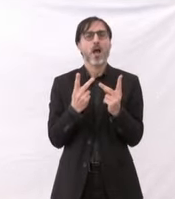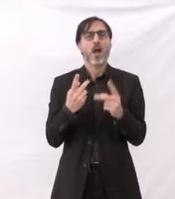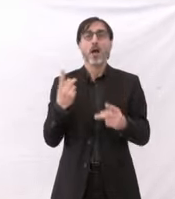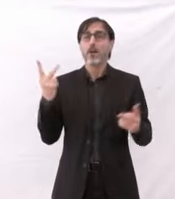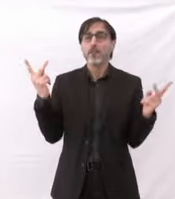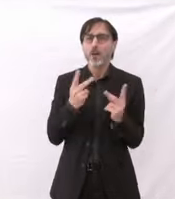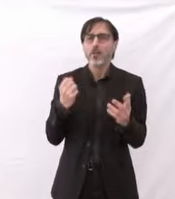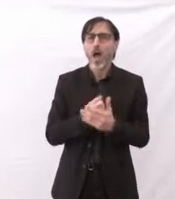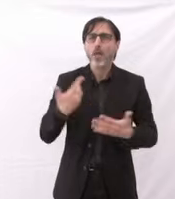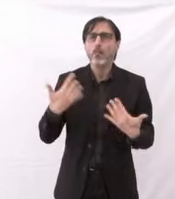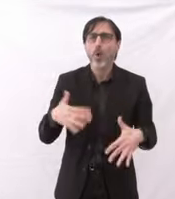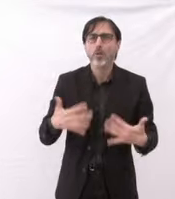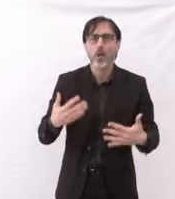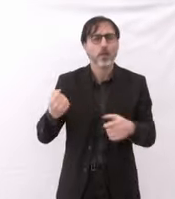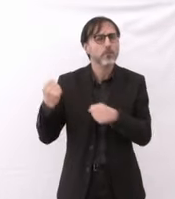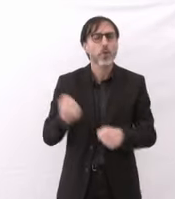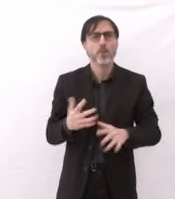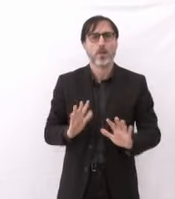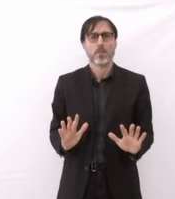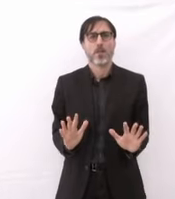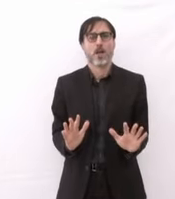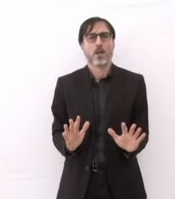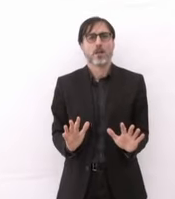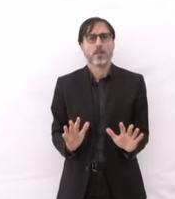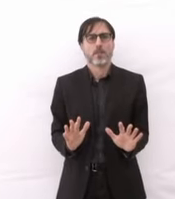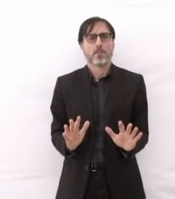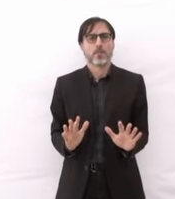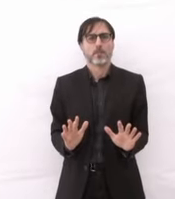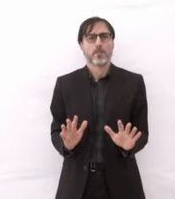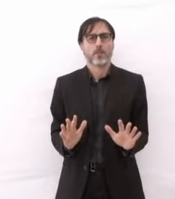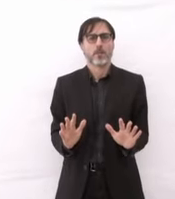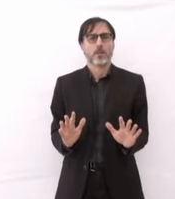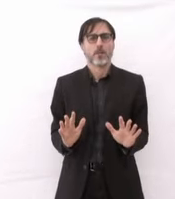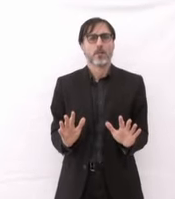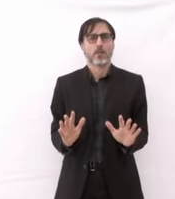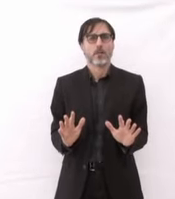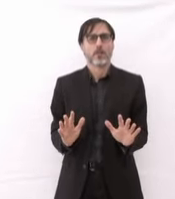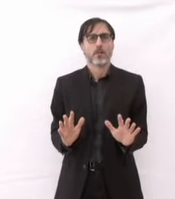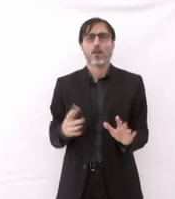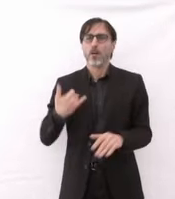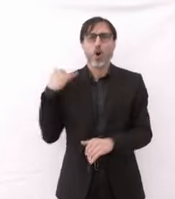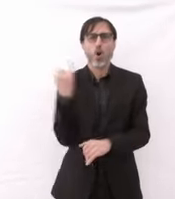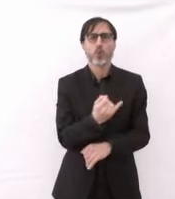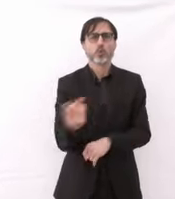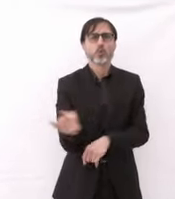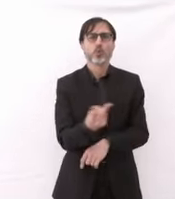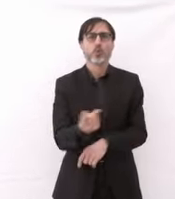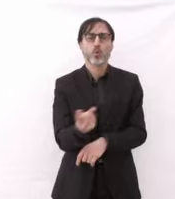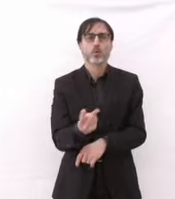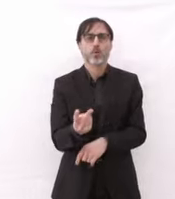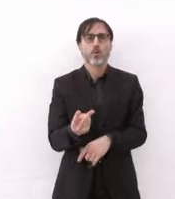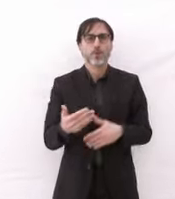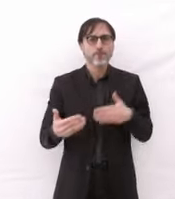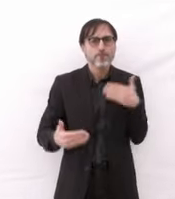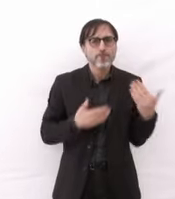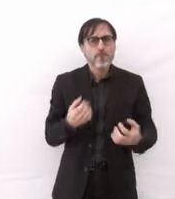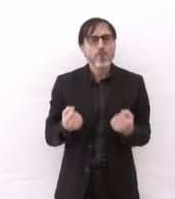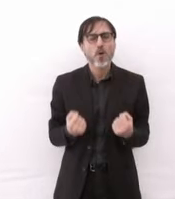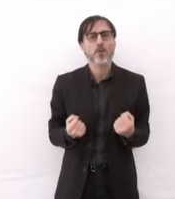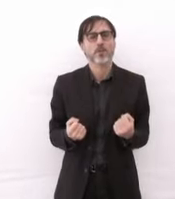è importante, fondamentale. Erano ammazzati. Allora forza.